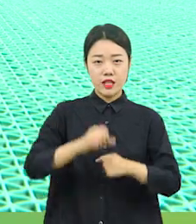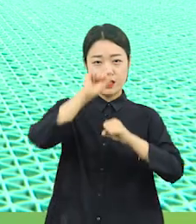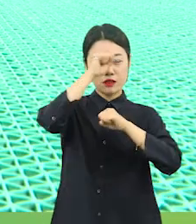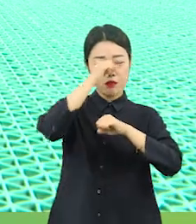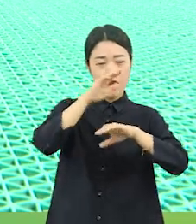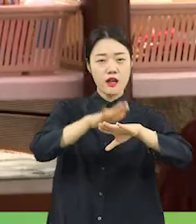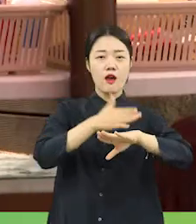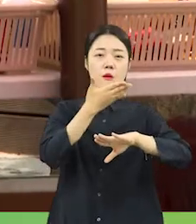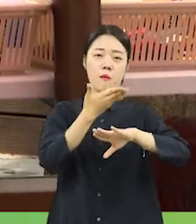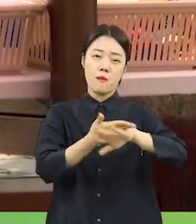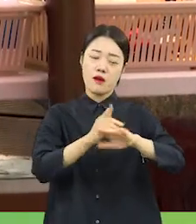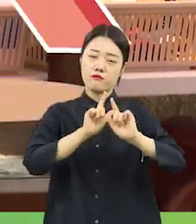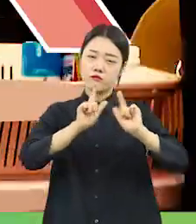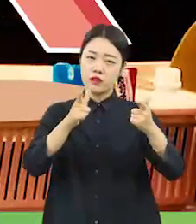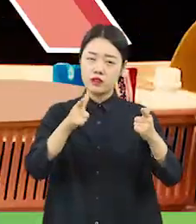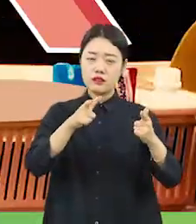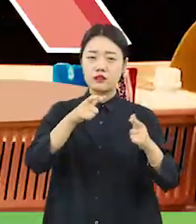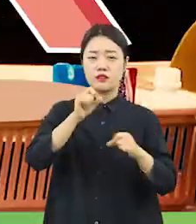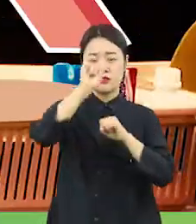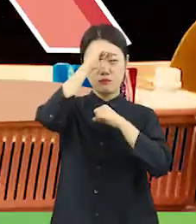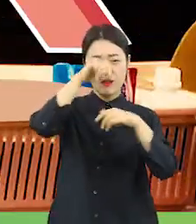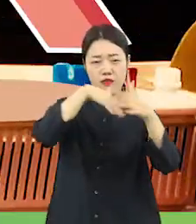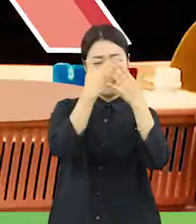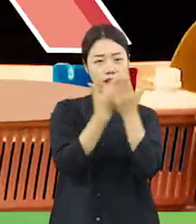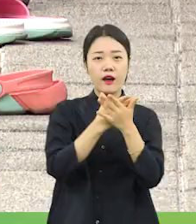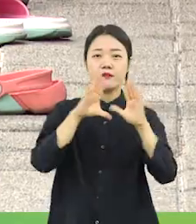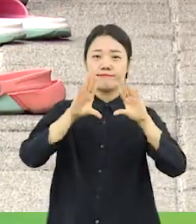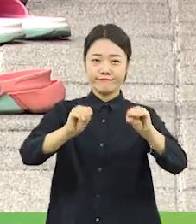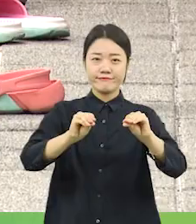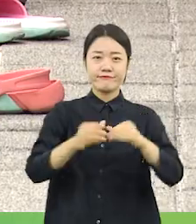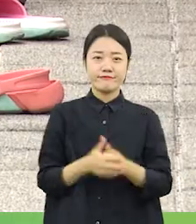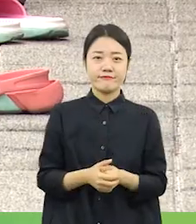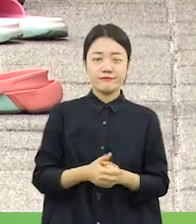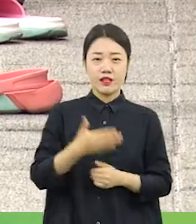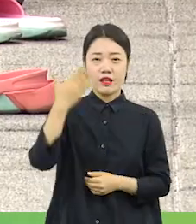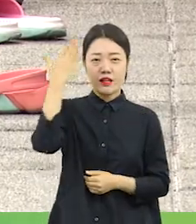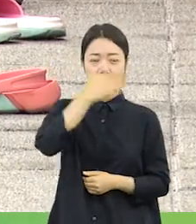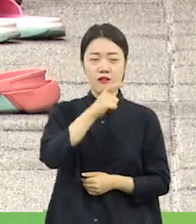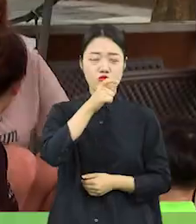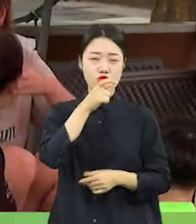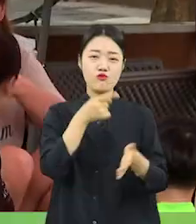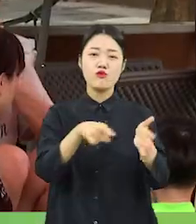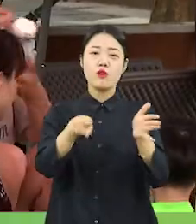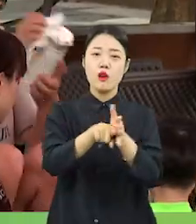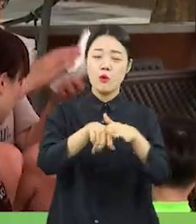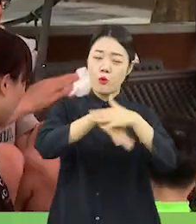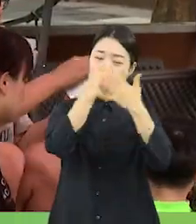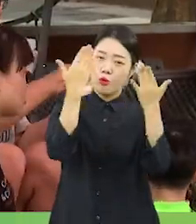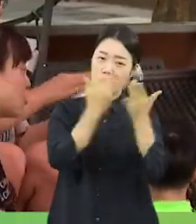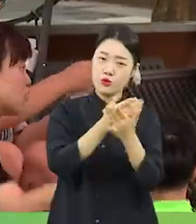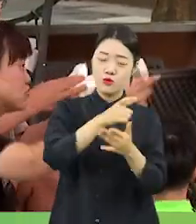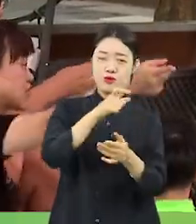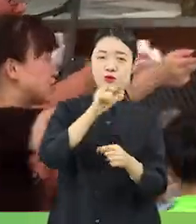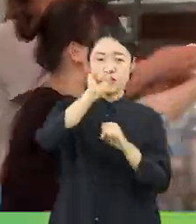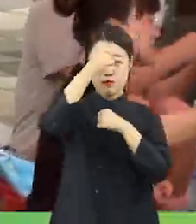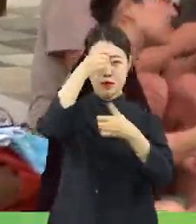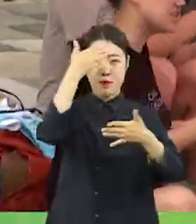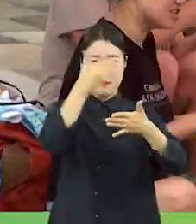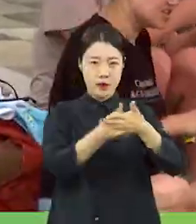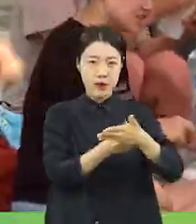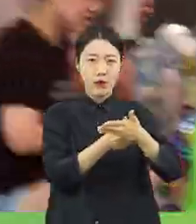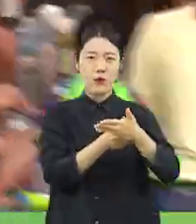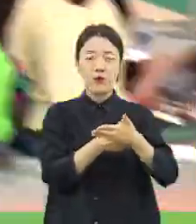신발, 양말, 슬리퍼 등은 착용이 금지됩니다. 깨끗한 수질을 위해서 모두 맨발 또는 아쿠아